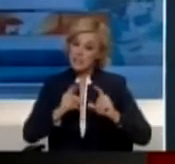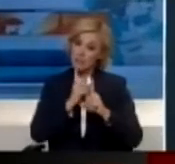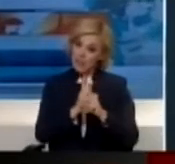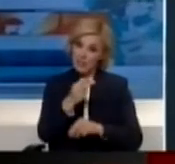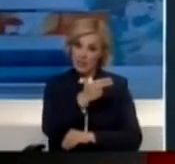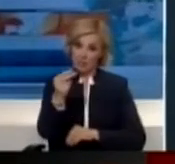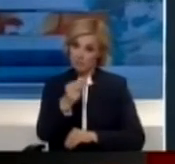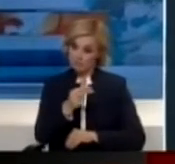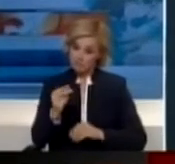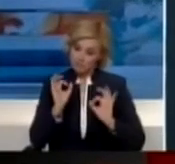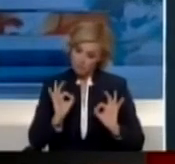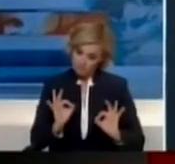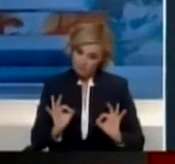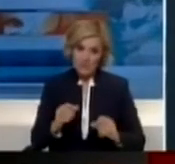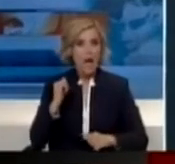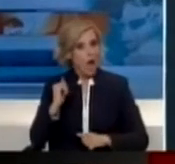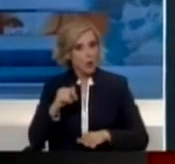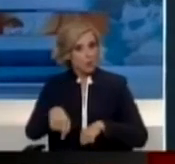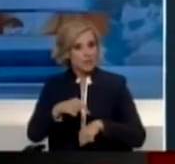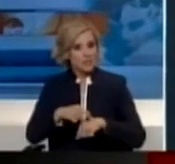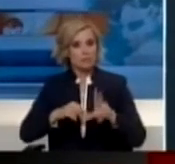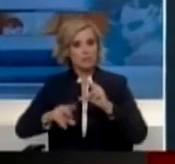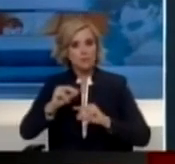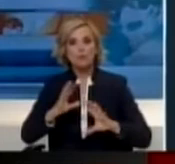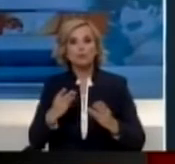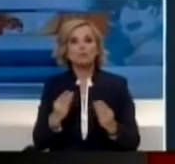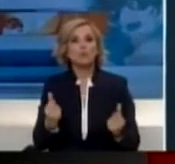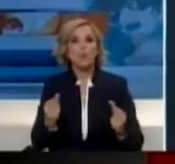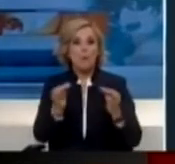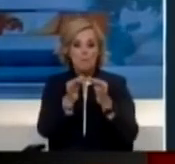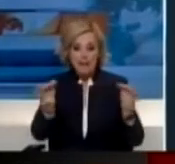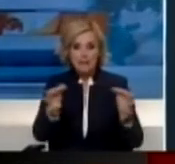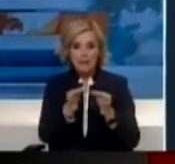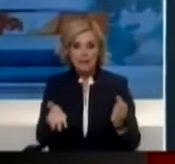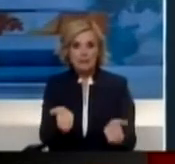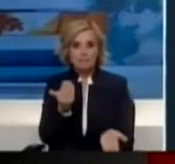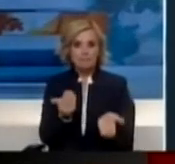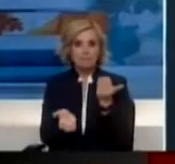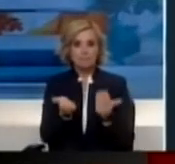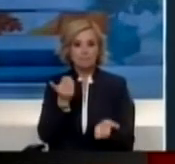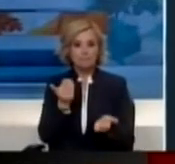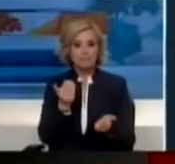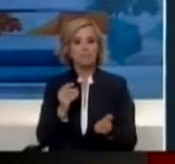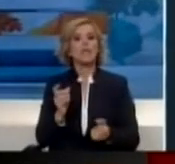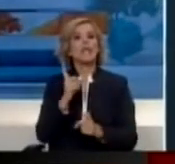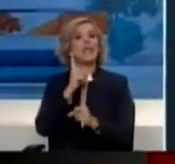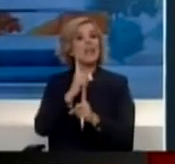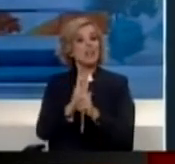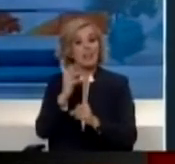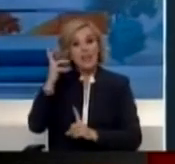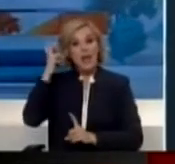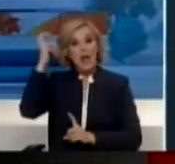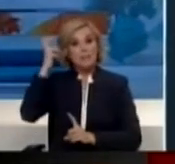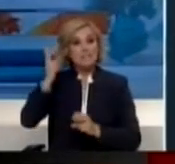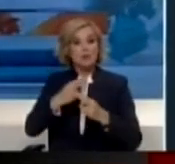και συζητούνται ακόμα, όπως η στρατηγική άρση των μέτρων, και έγιναν τοποθετήσεις από επιστήμονες επιτροπής και